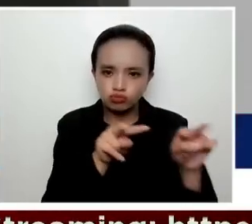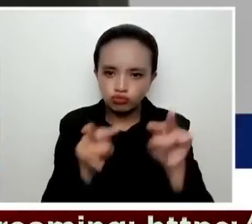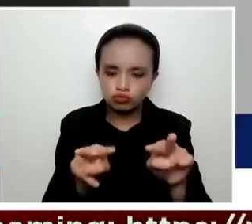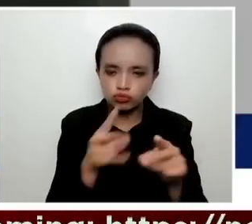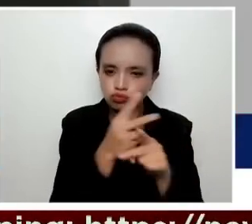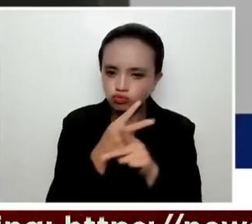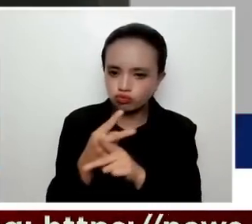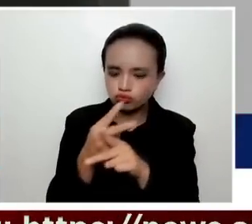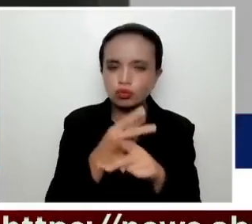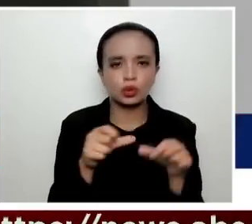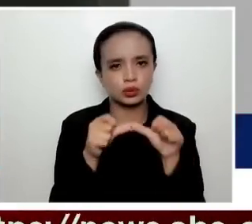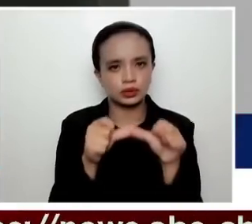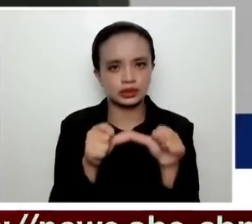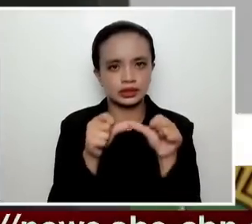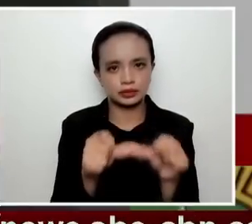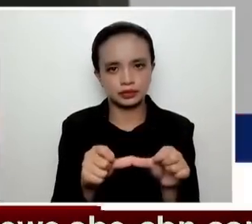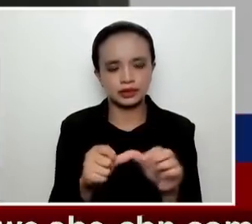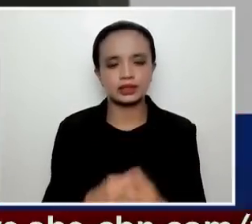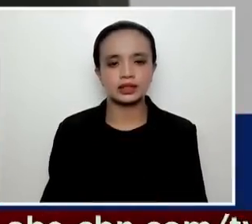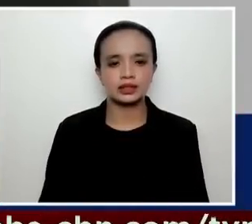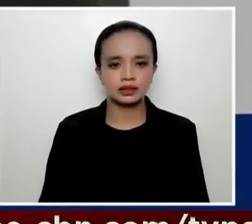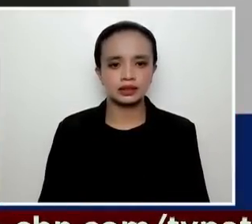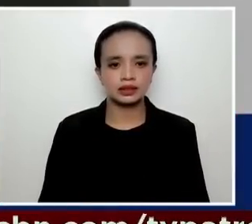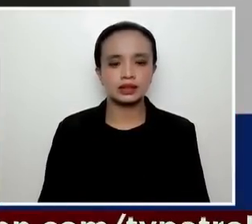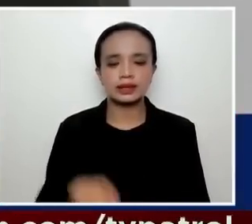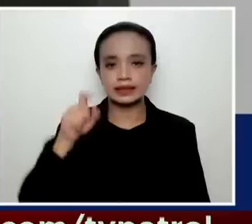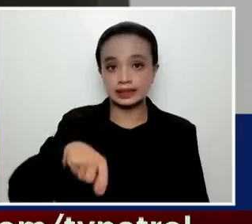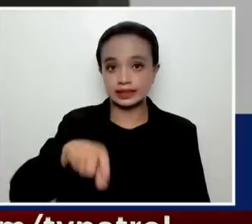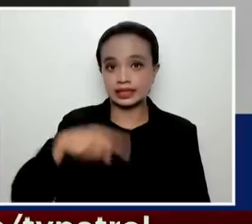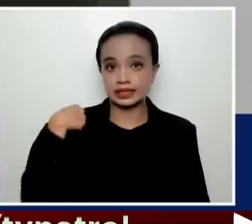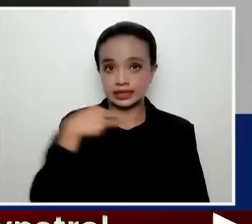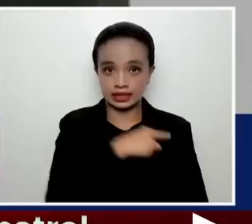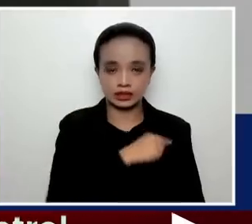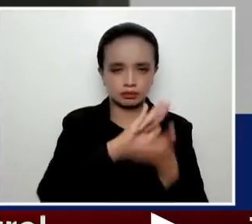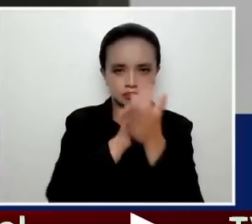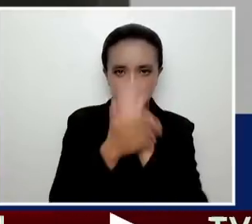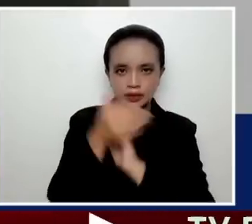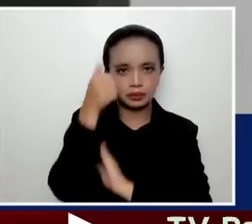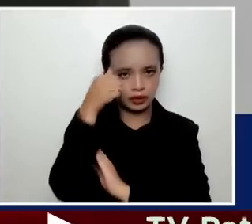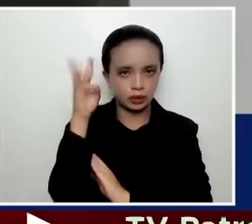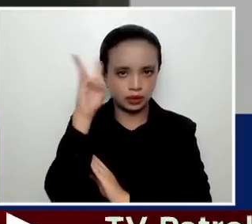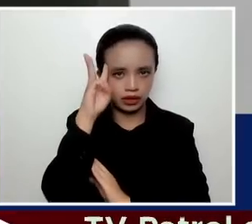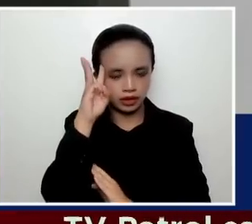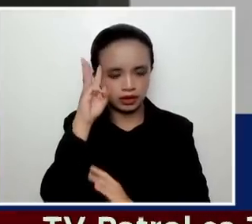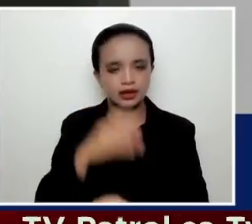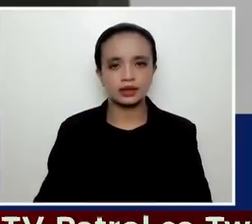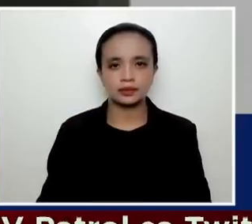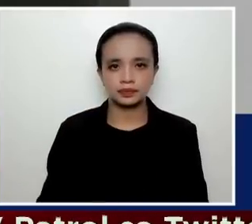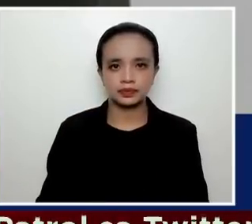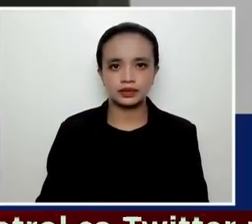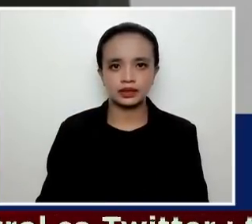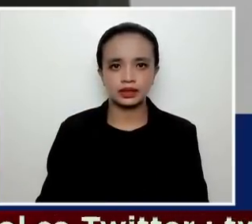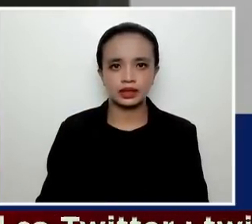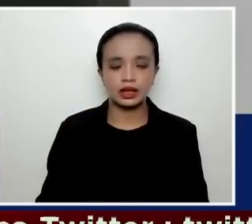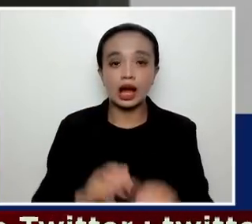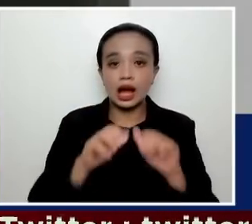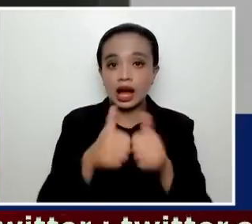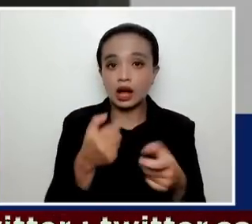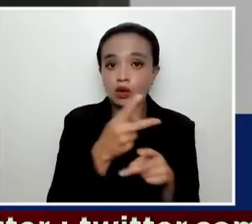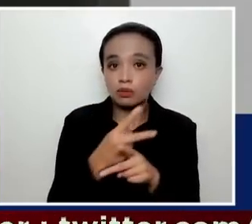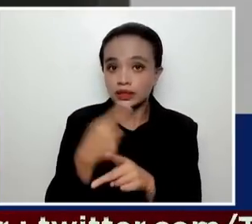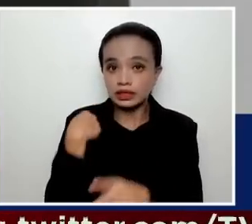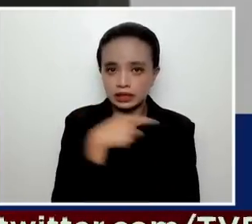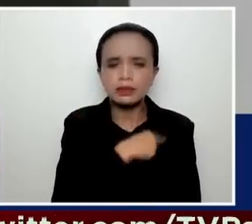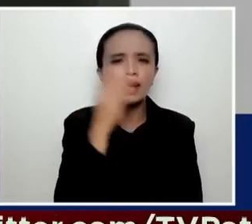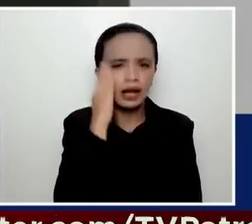We are vigilant and kailangan patuloy pa rin tayong aware. Alam natin kung ano ang gagawin natin, kung paano natin mapoproteksyonan ang ating sarili, pati